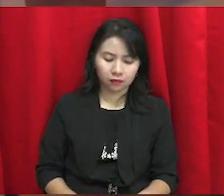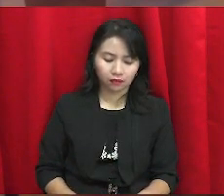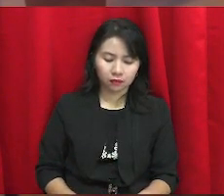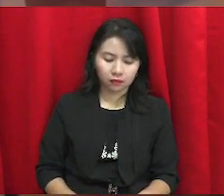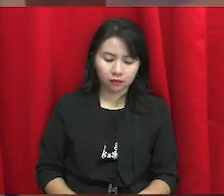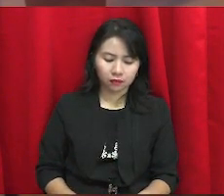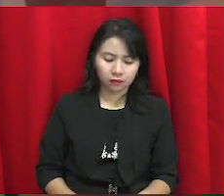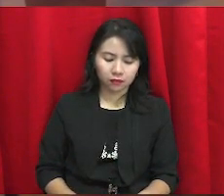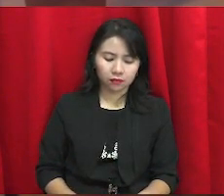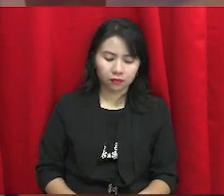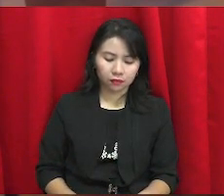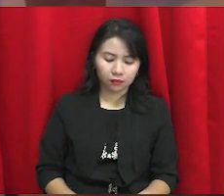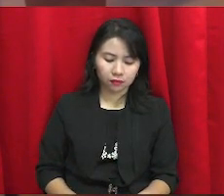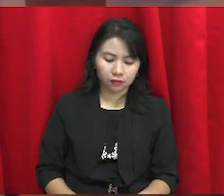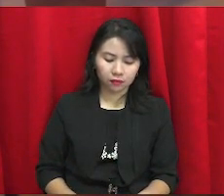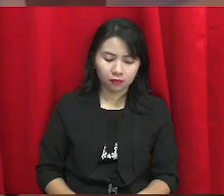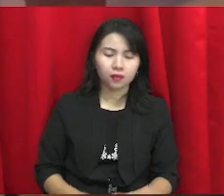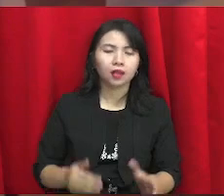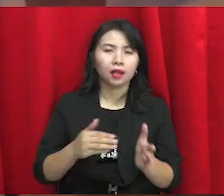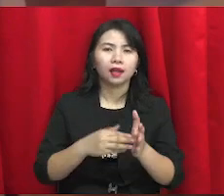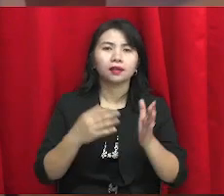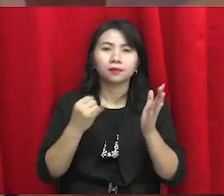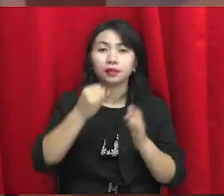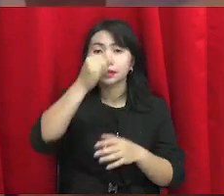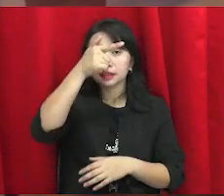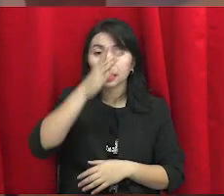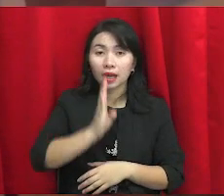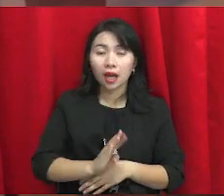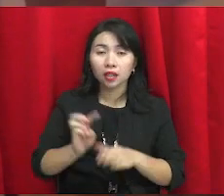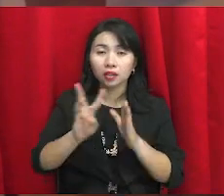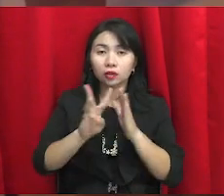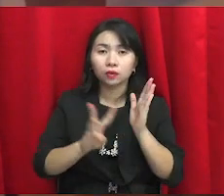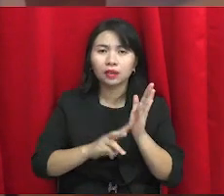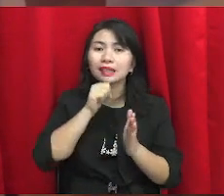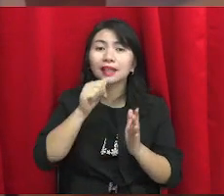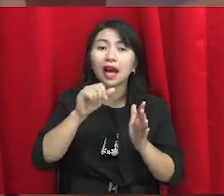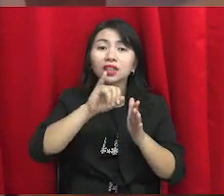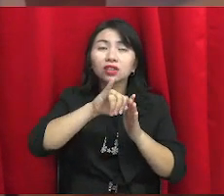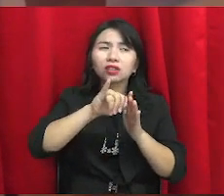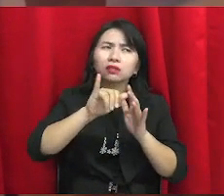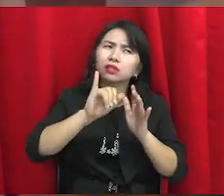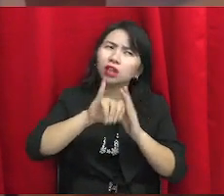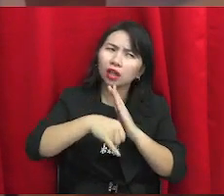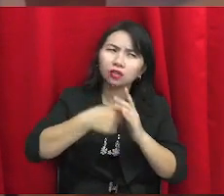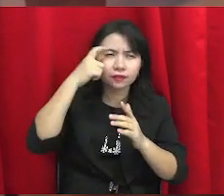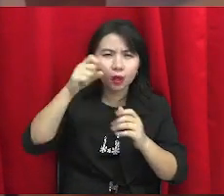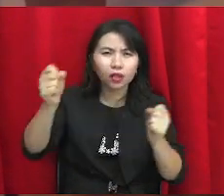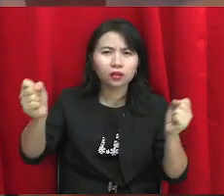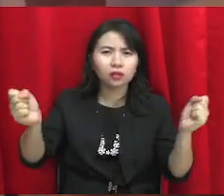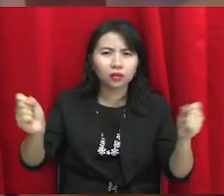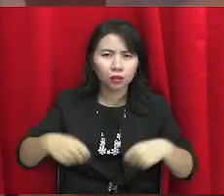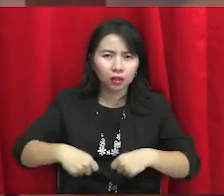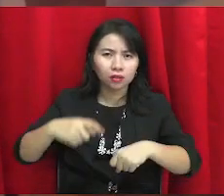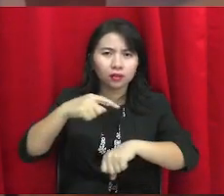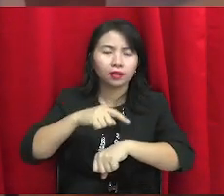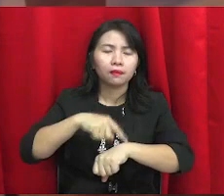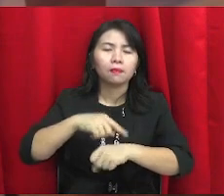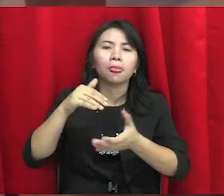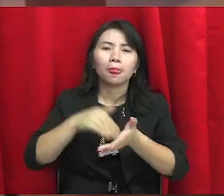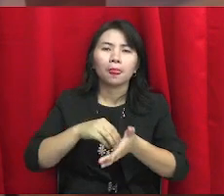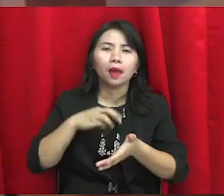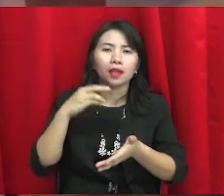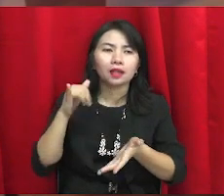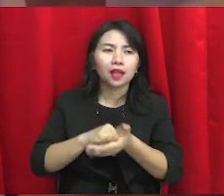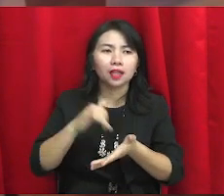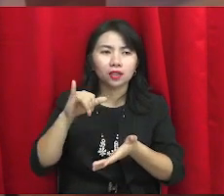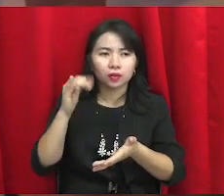hindi maluluma ito. It's because God's will is not just temporary. Yes, sir. Amen. Ang pinupunto natin dito, kaya we're aiming for